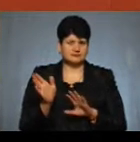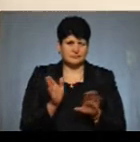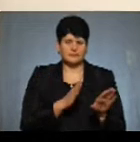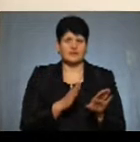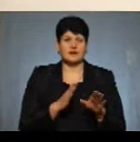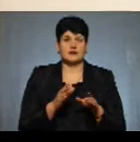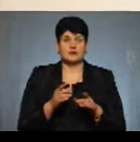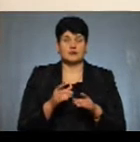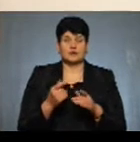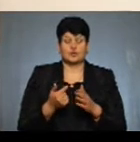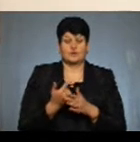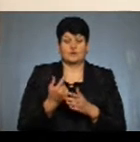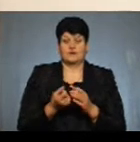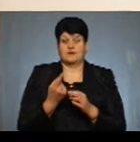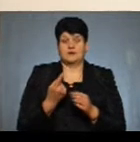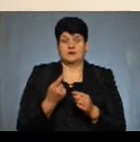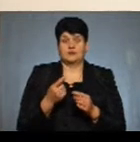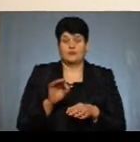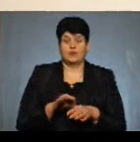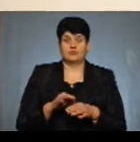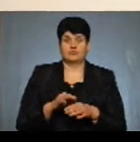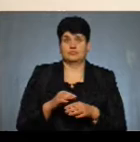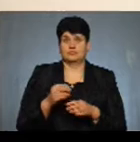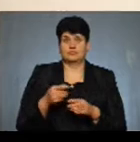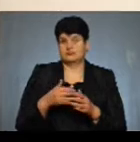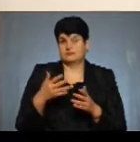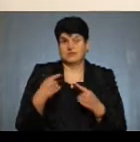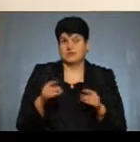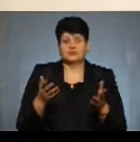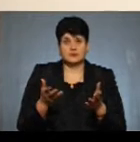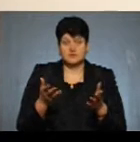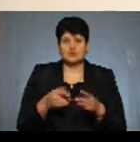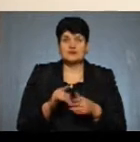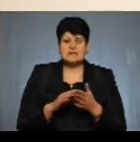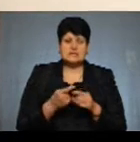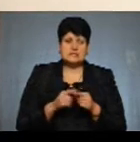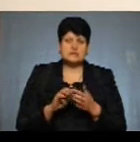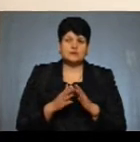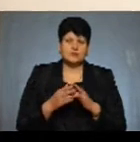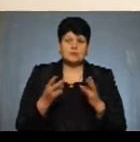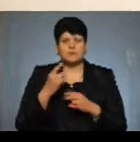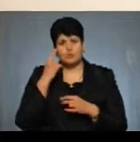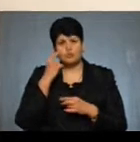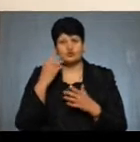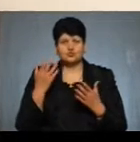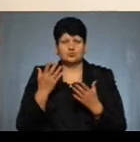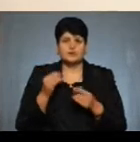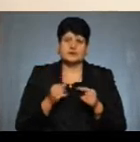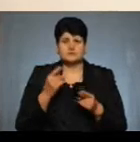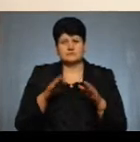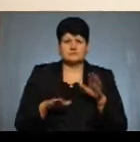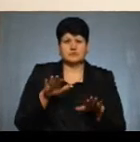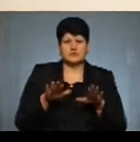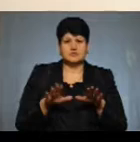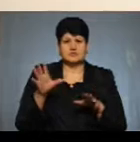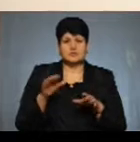хвиля захворюваності, і тоді проявляється інший збудник. Тому ну, ці ситуації треба, звичайно, подумати і